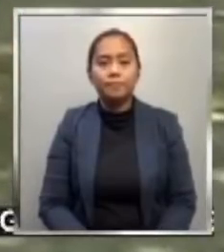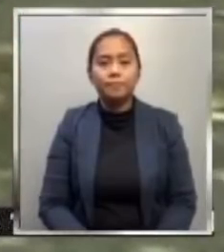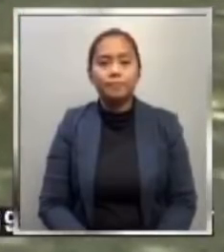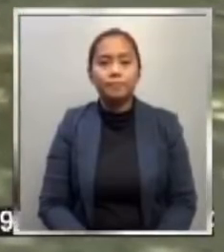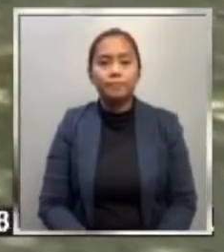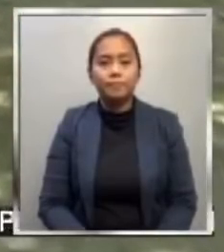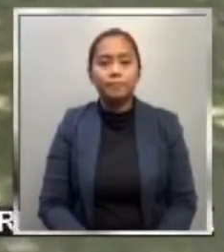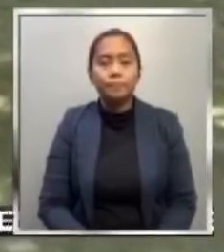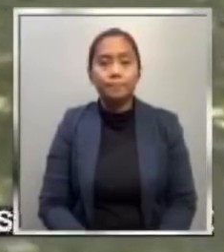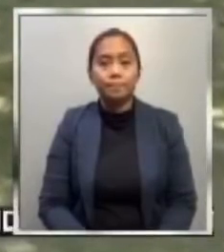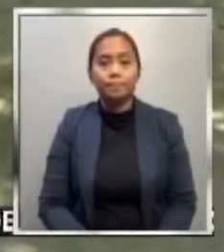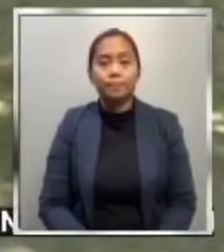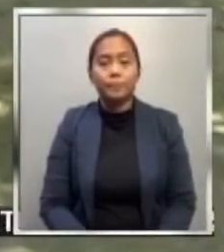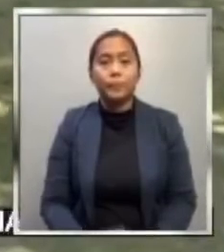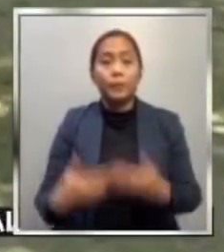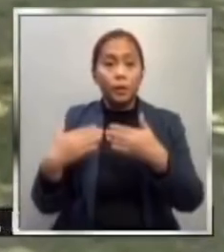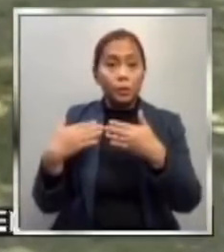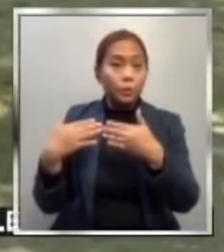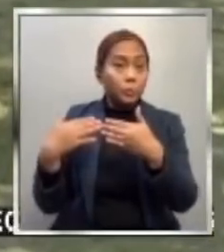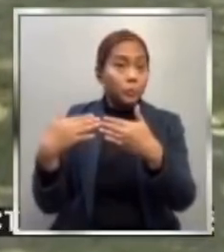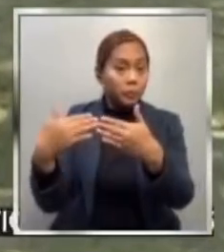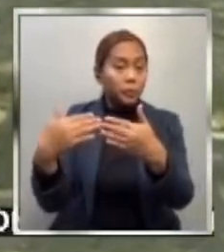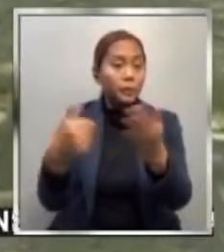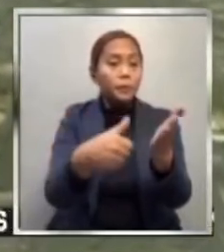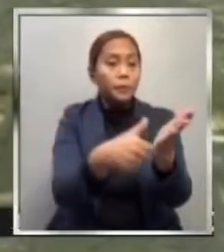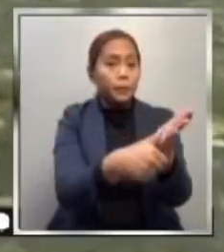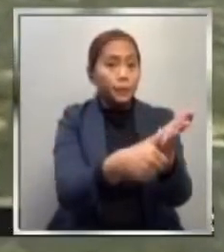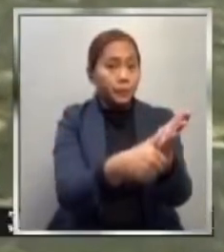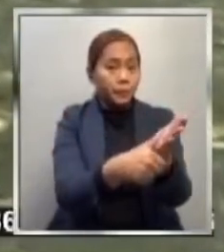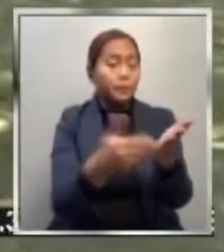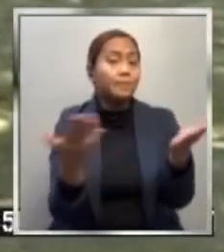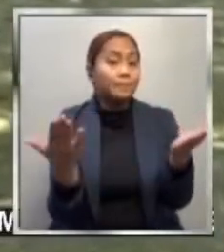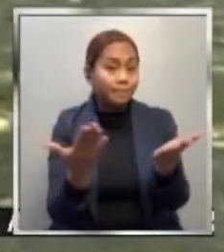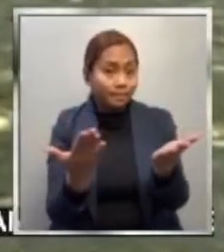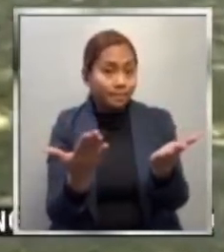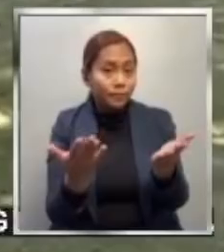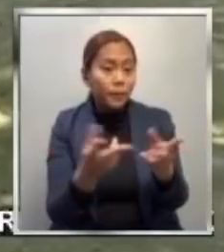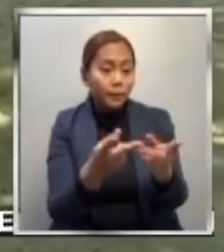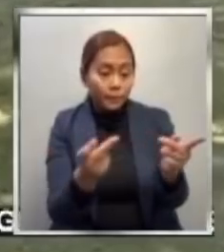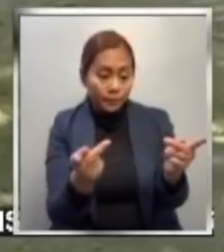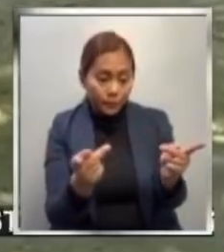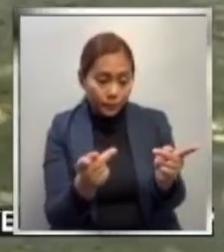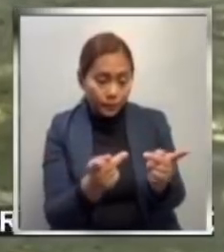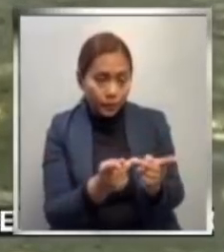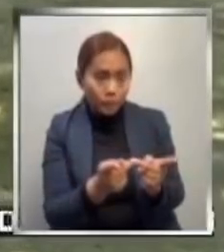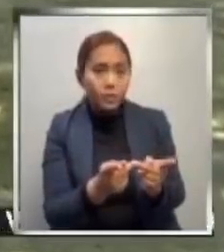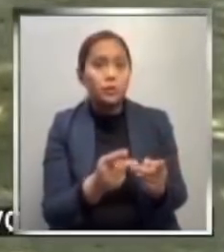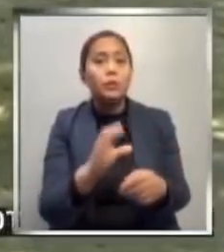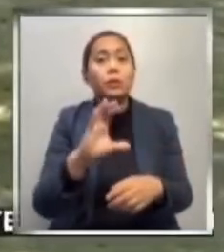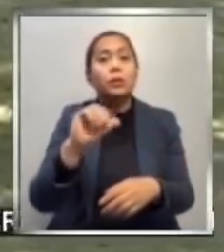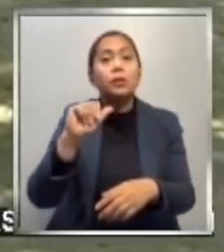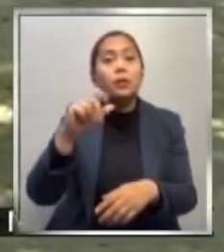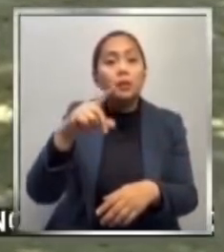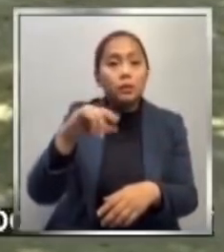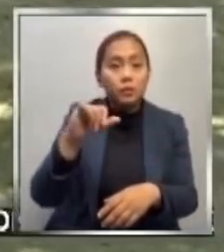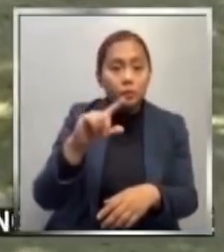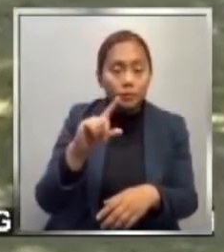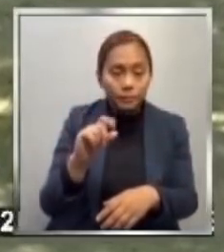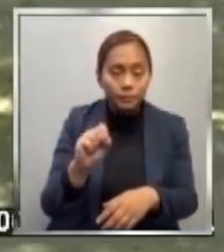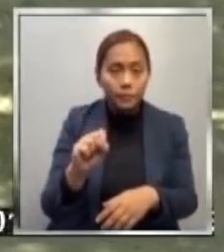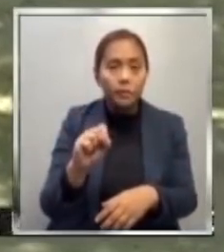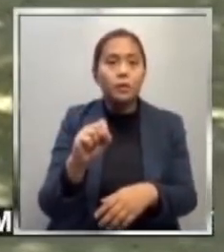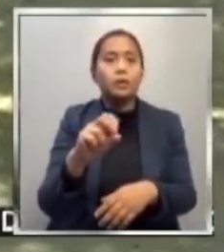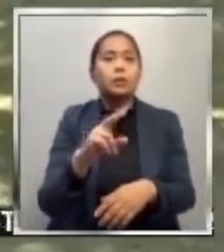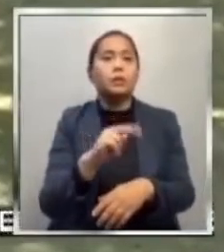Patuloy pa rin ang pagboto dito sa Capiz National High School at meron nga kaninang mga senior citizen at persons